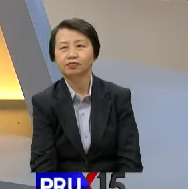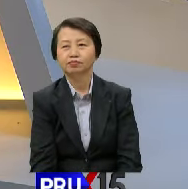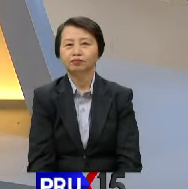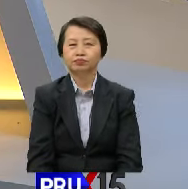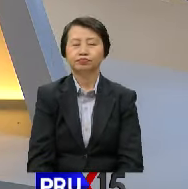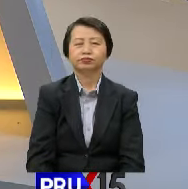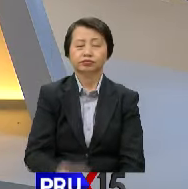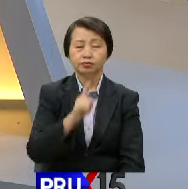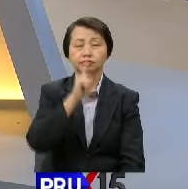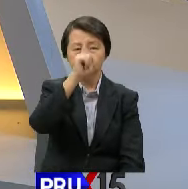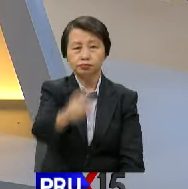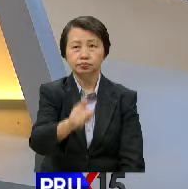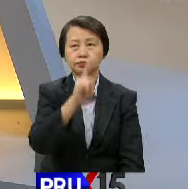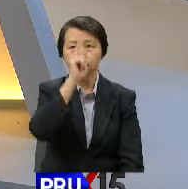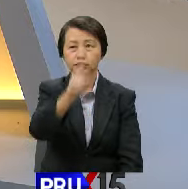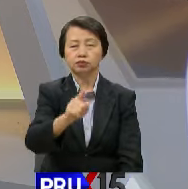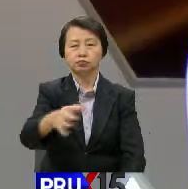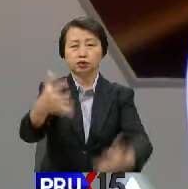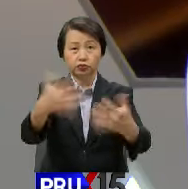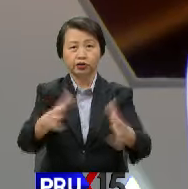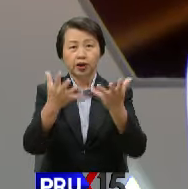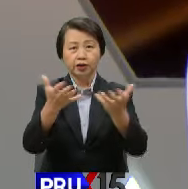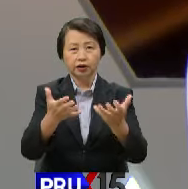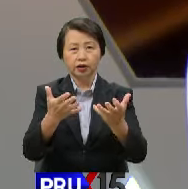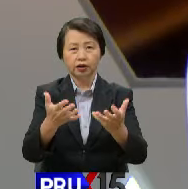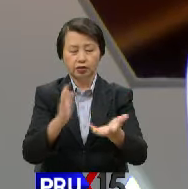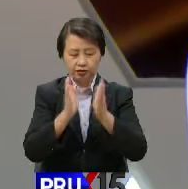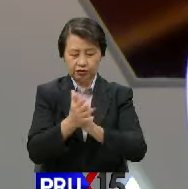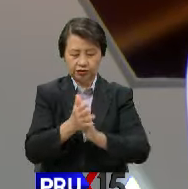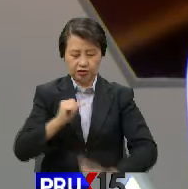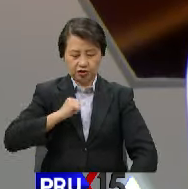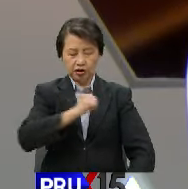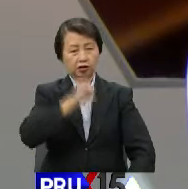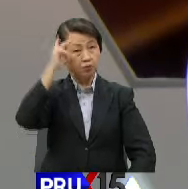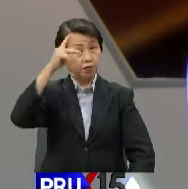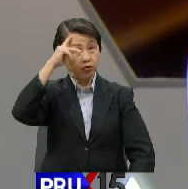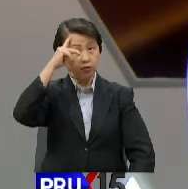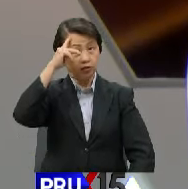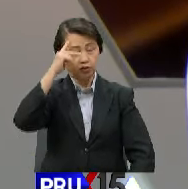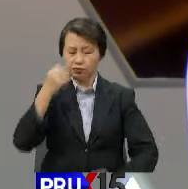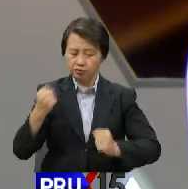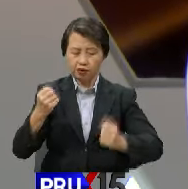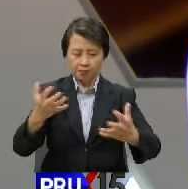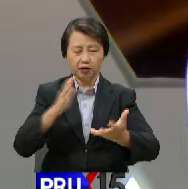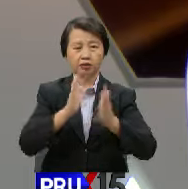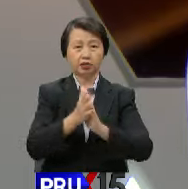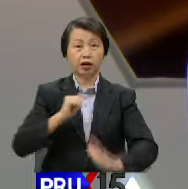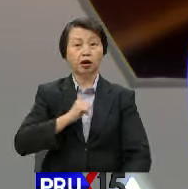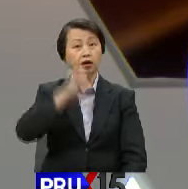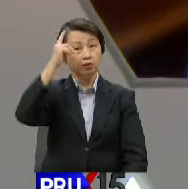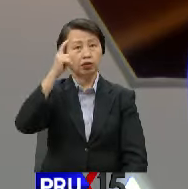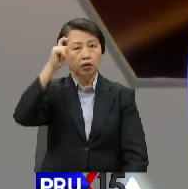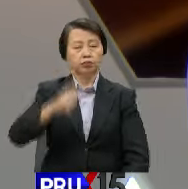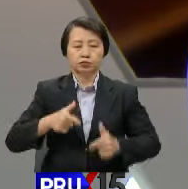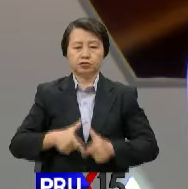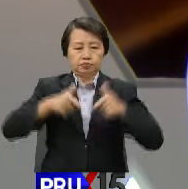dia sebenarnya kalau kalau sudah ingin bertekad menjadi seorang ahli politik satu perkara yang paling penting adalah